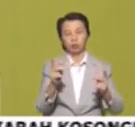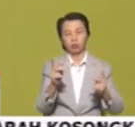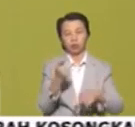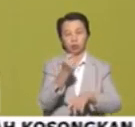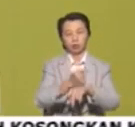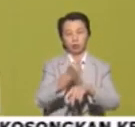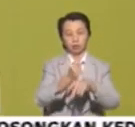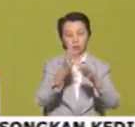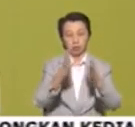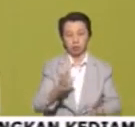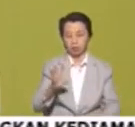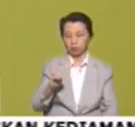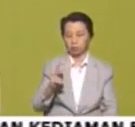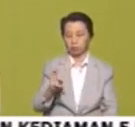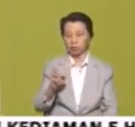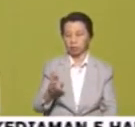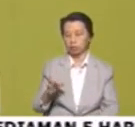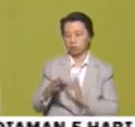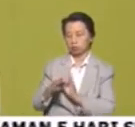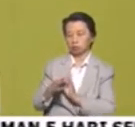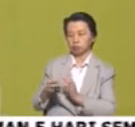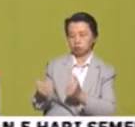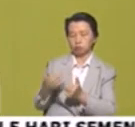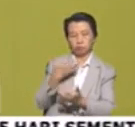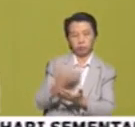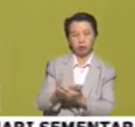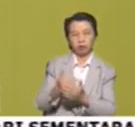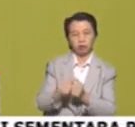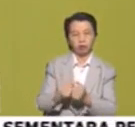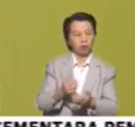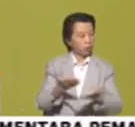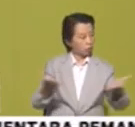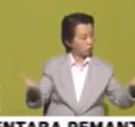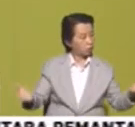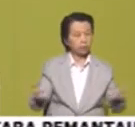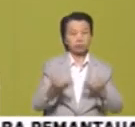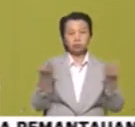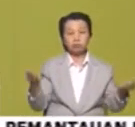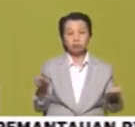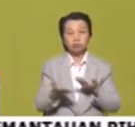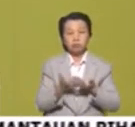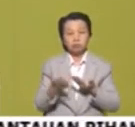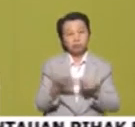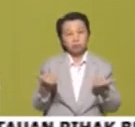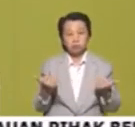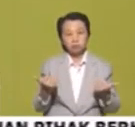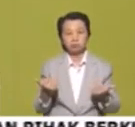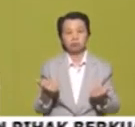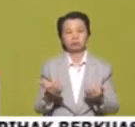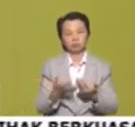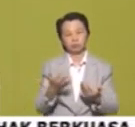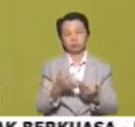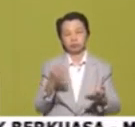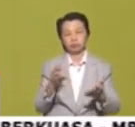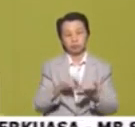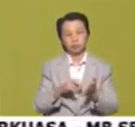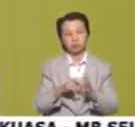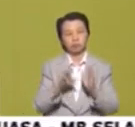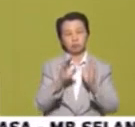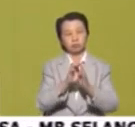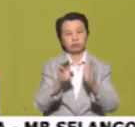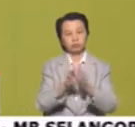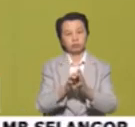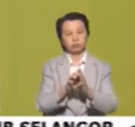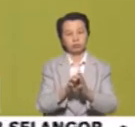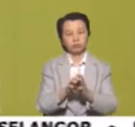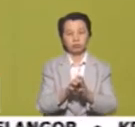petugas-petugas dari SPR juga memberikan kerjasama yang cukup baik dan segala kemudahan disediakan di sini. Okey, seperti